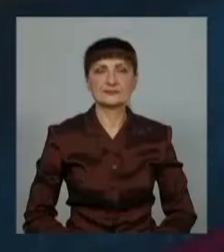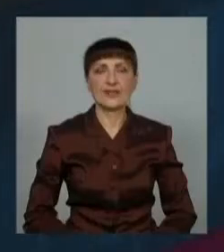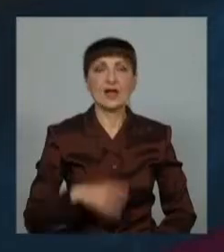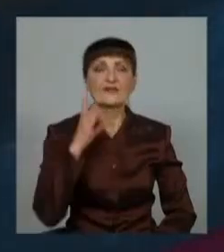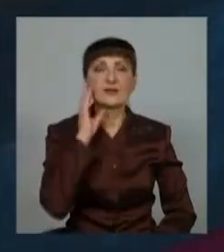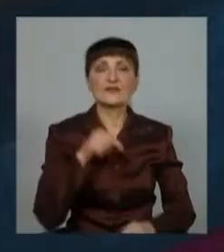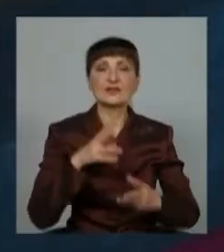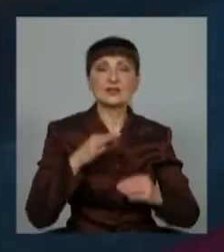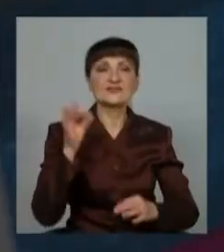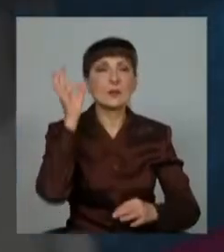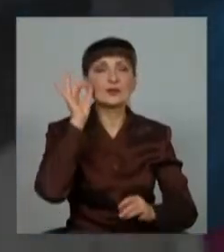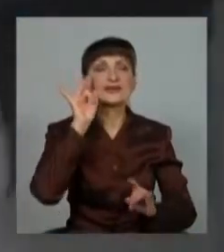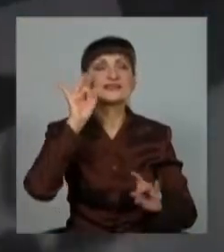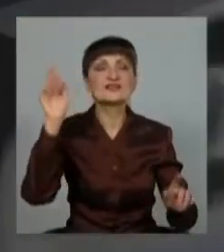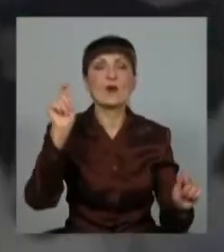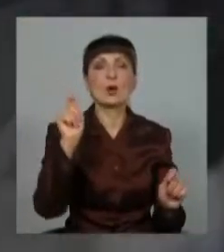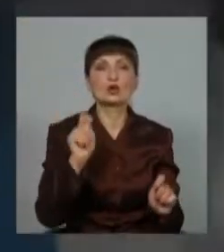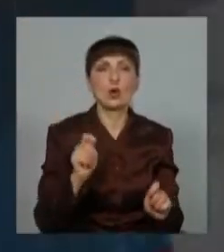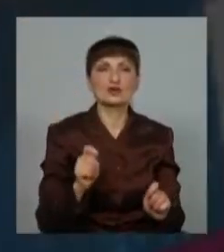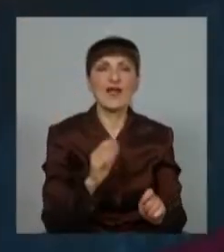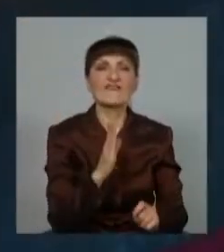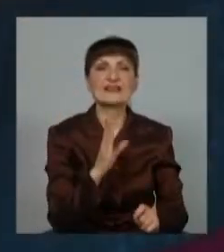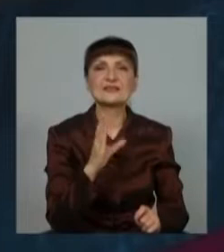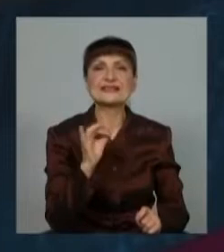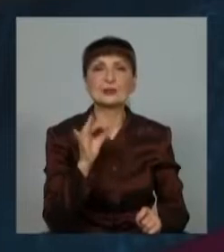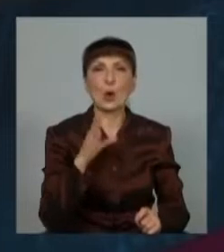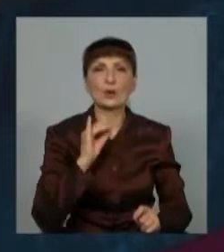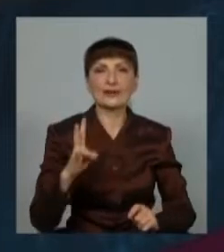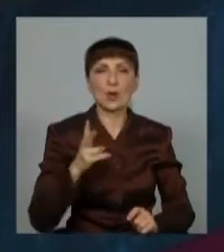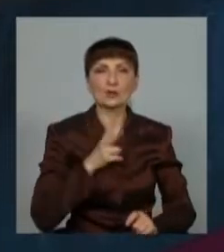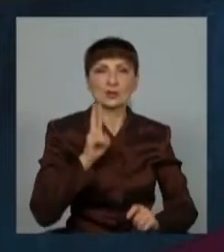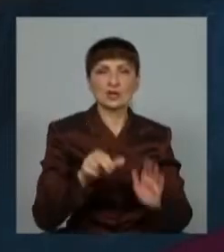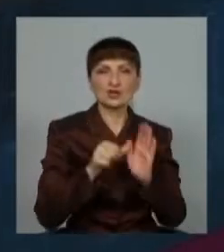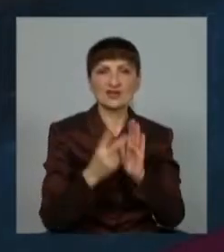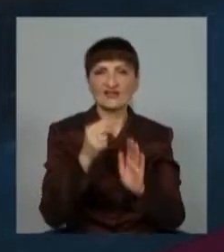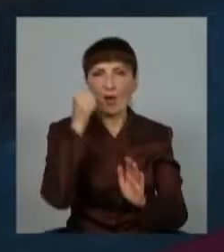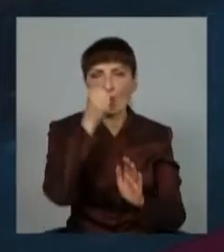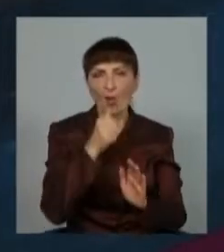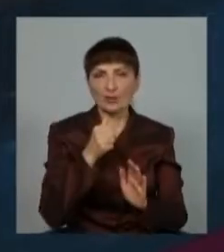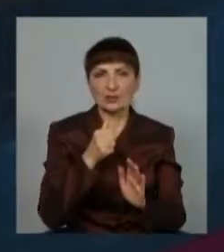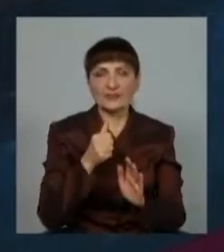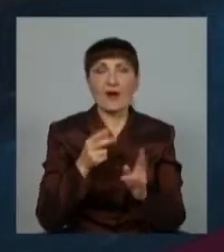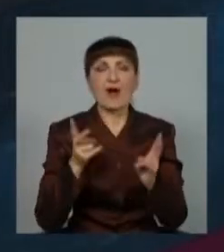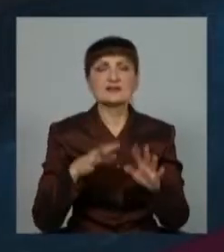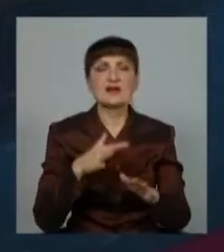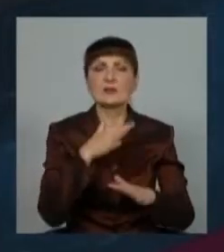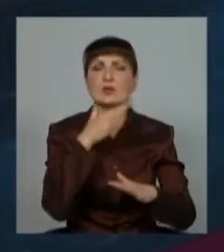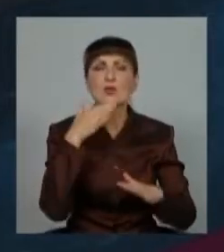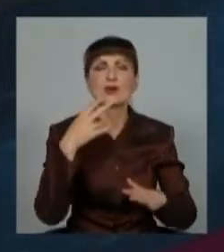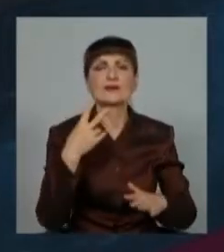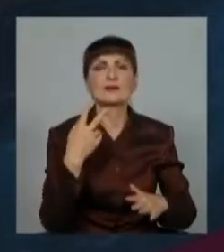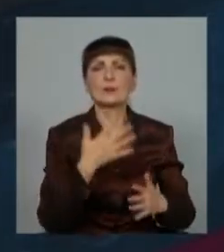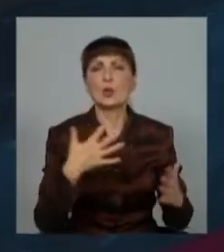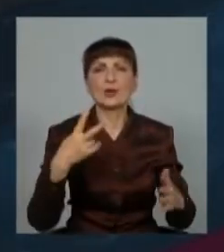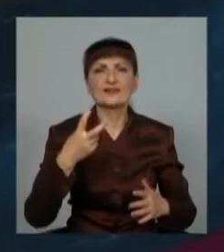В Алматы в эти дни вспоминает известного художника Вадима Сидоркина. Он скончался на 62-м году жизни, оставив за собой около двух